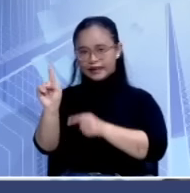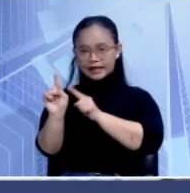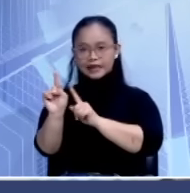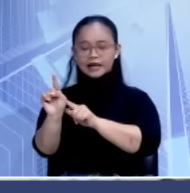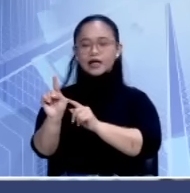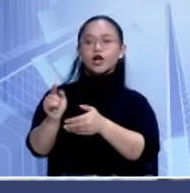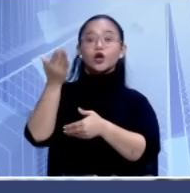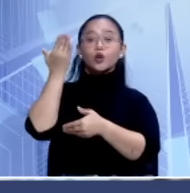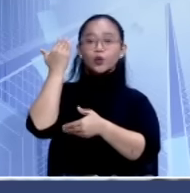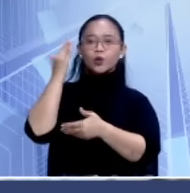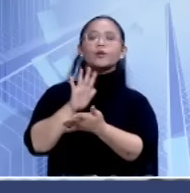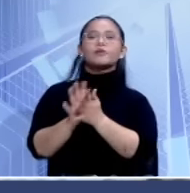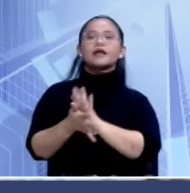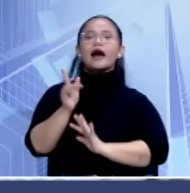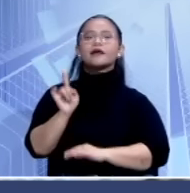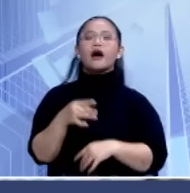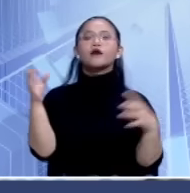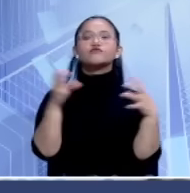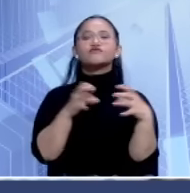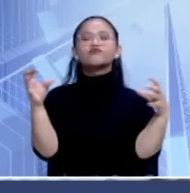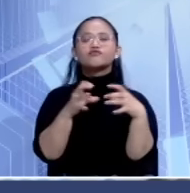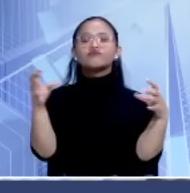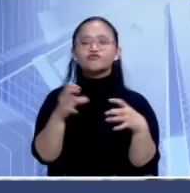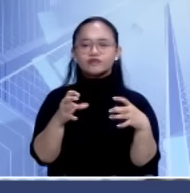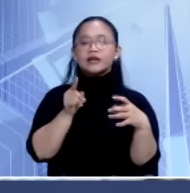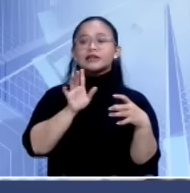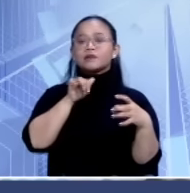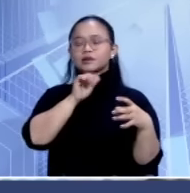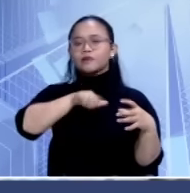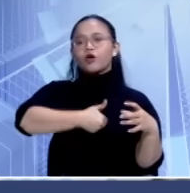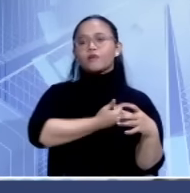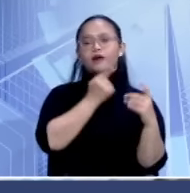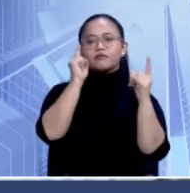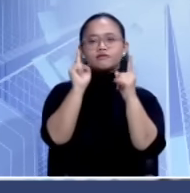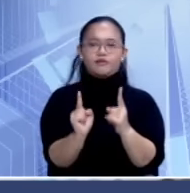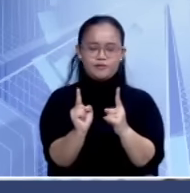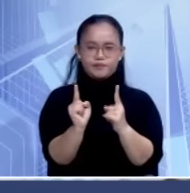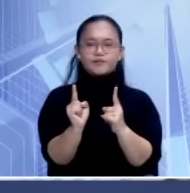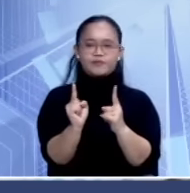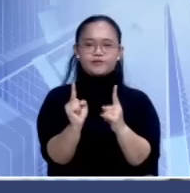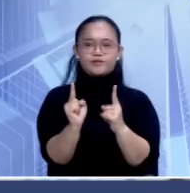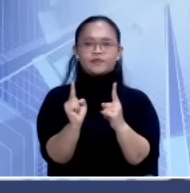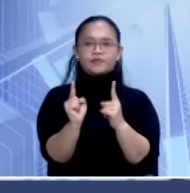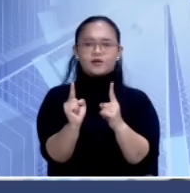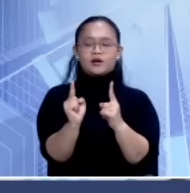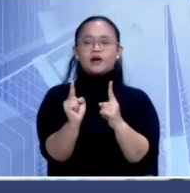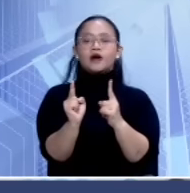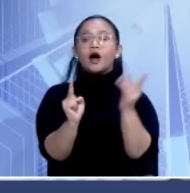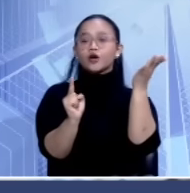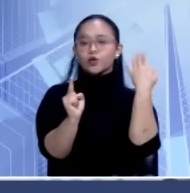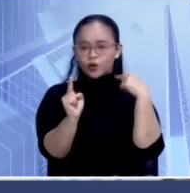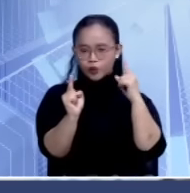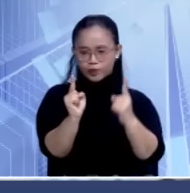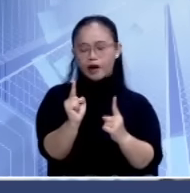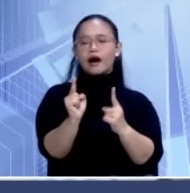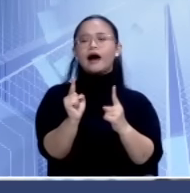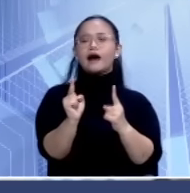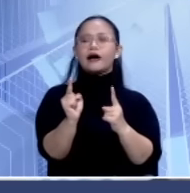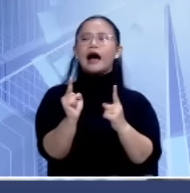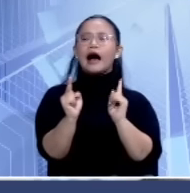hati karena dari pihak korban pernah